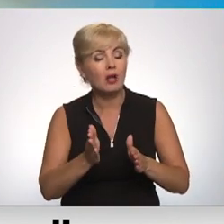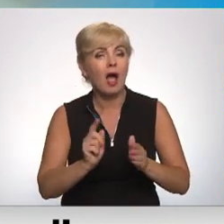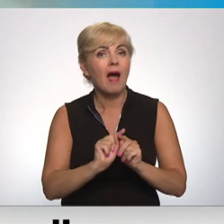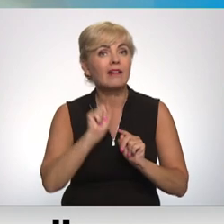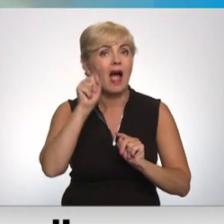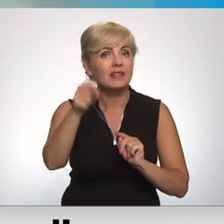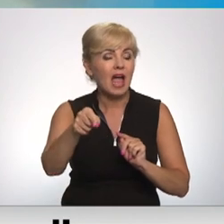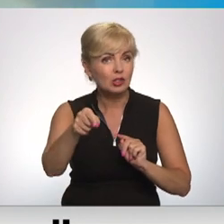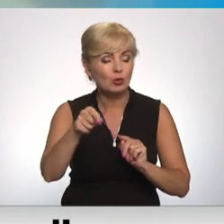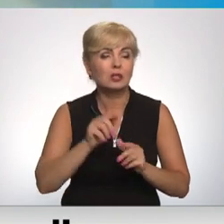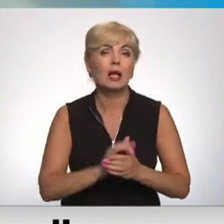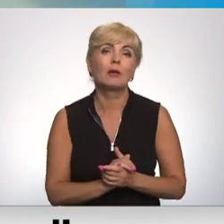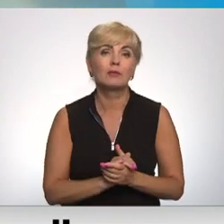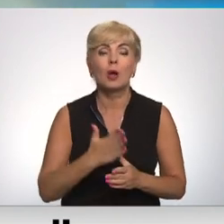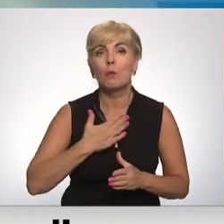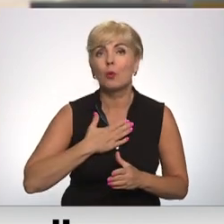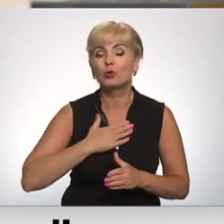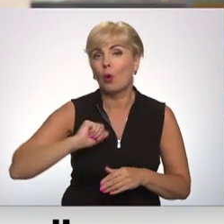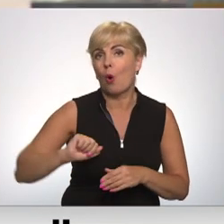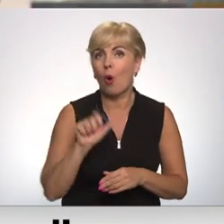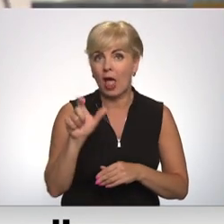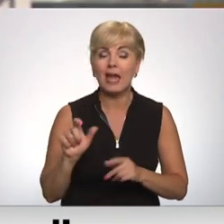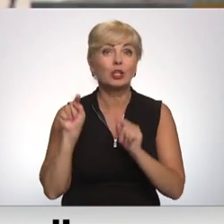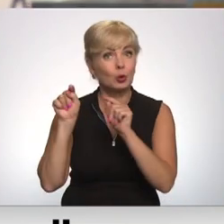Ina Strazdiņa un Aigars Kavaļevskis.